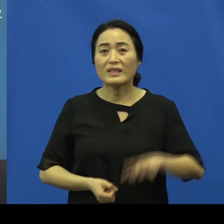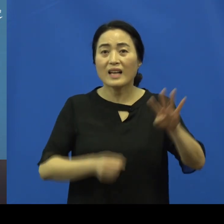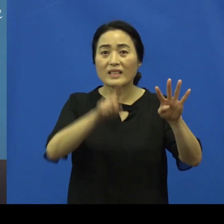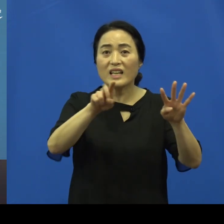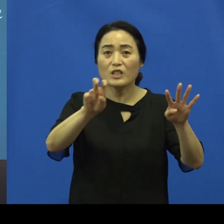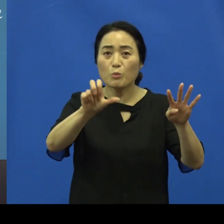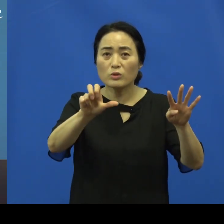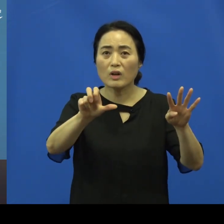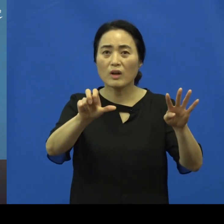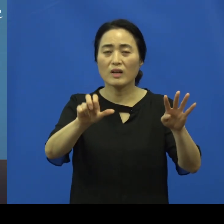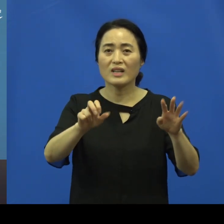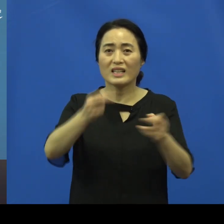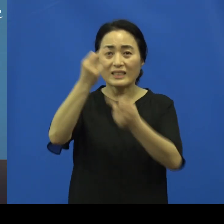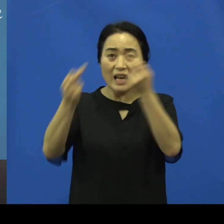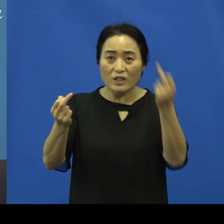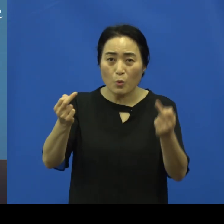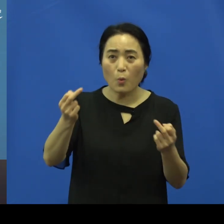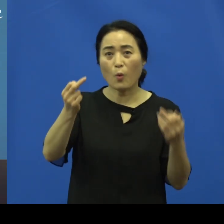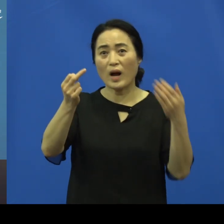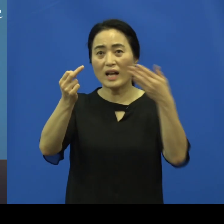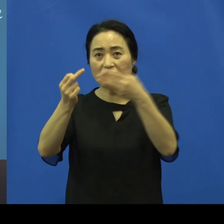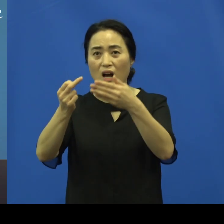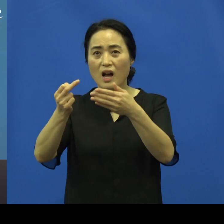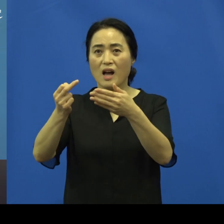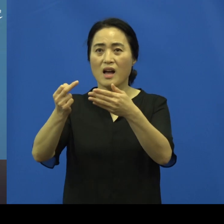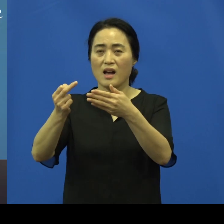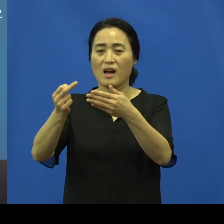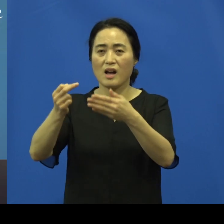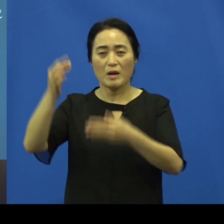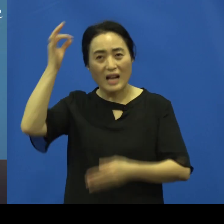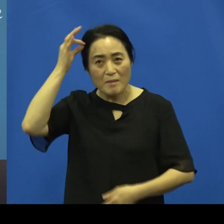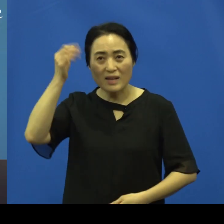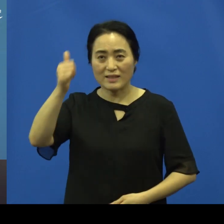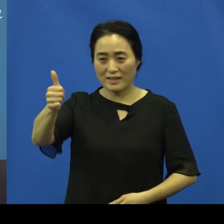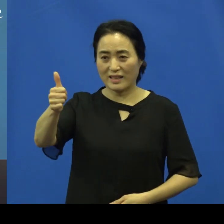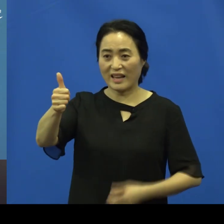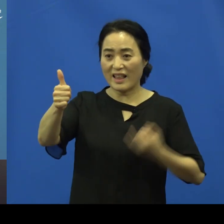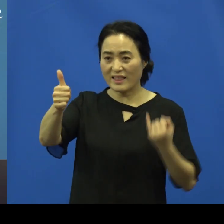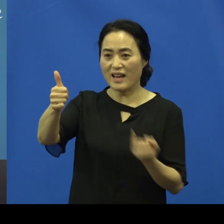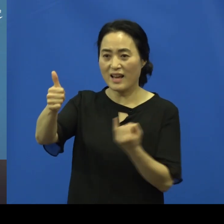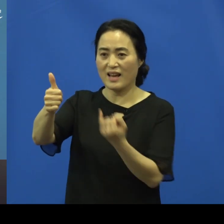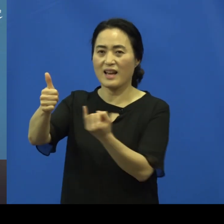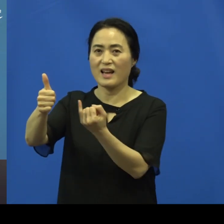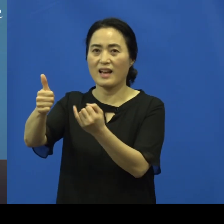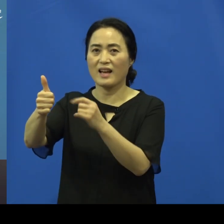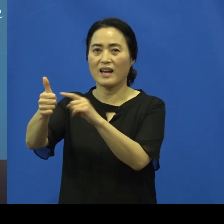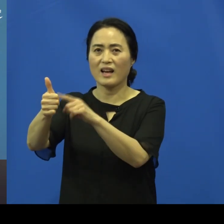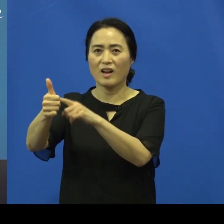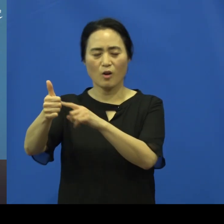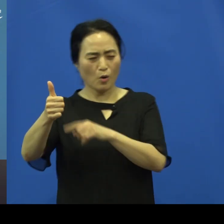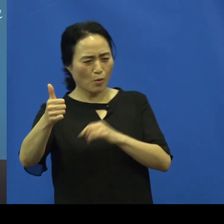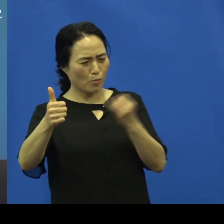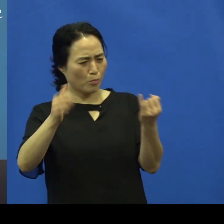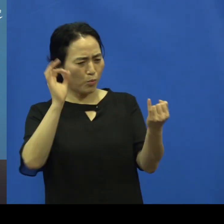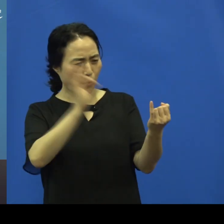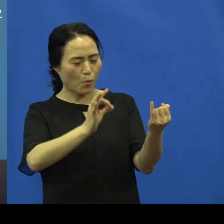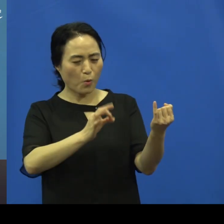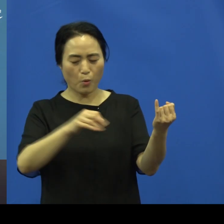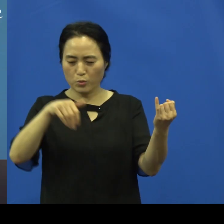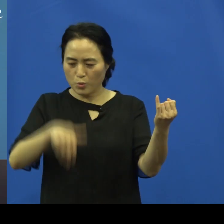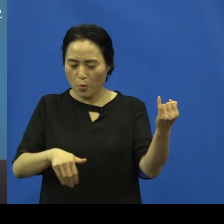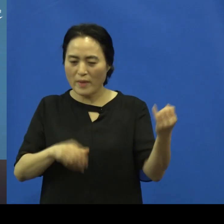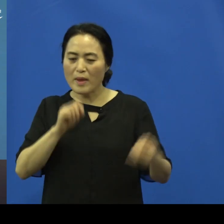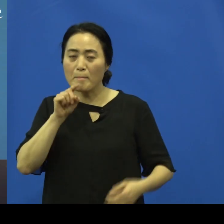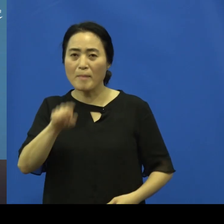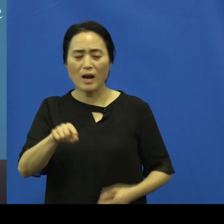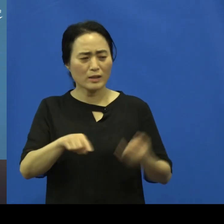가서 하나님의 사람에게로 나아가니라. 드디어 하나님의 사람이 멀리서 그를 보고 자기 사환 게하시에게 이르되